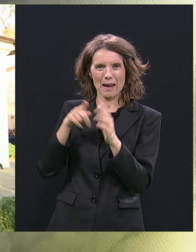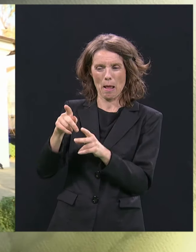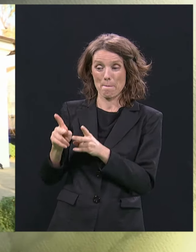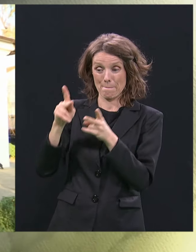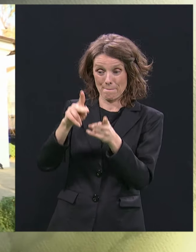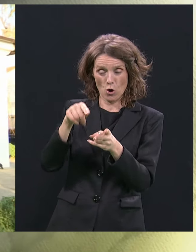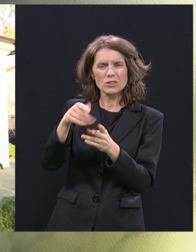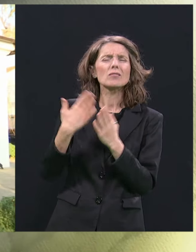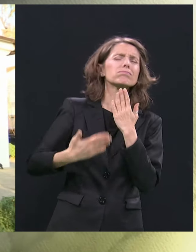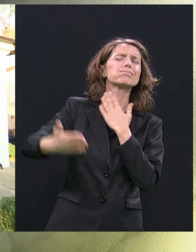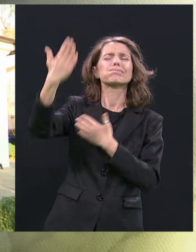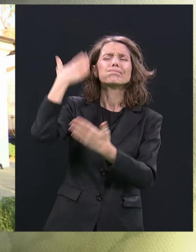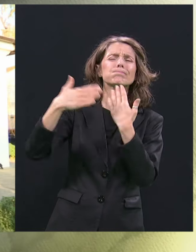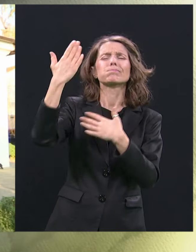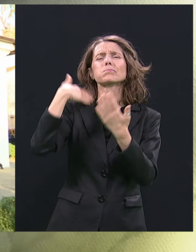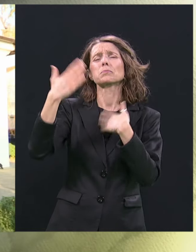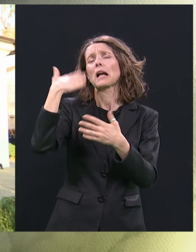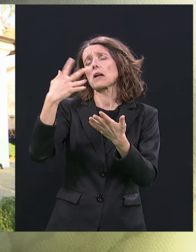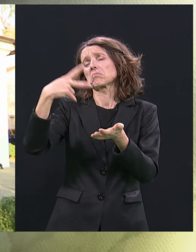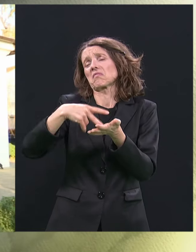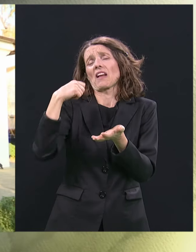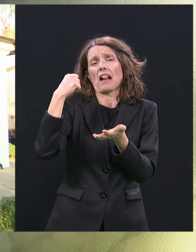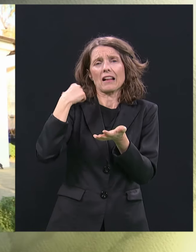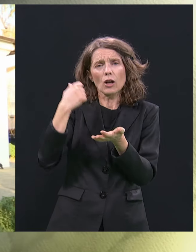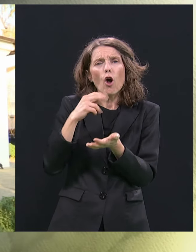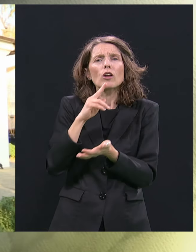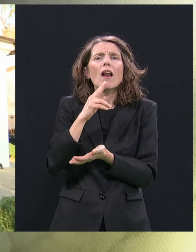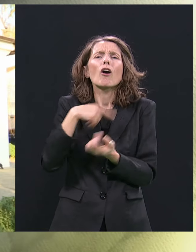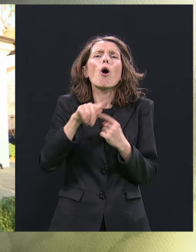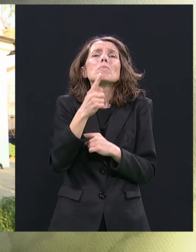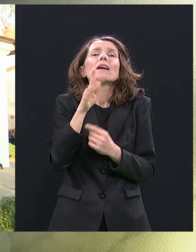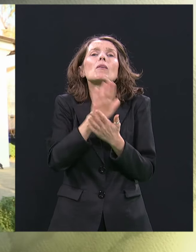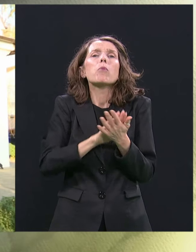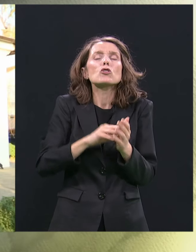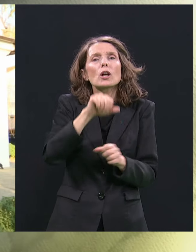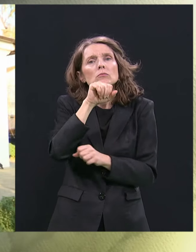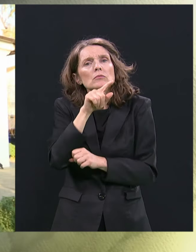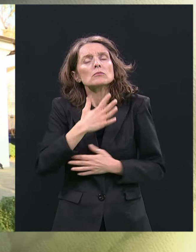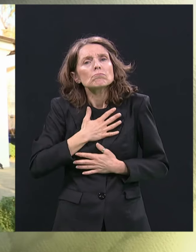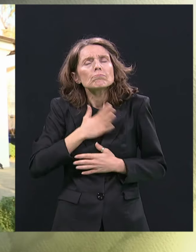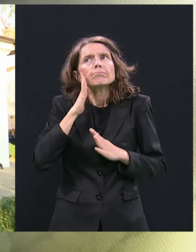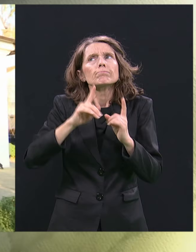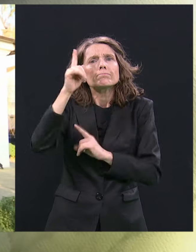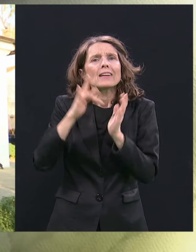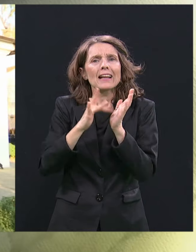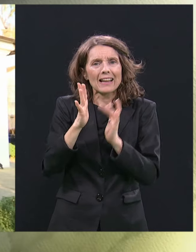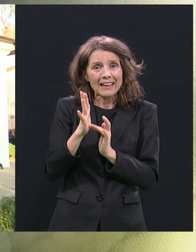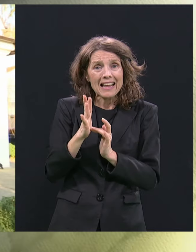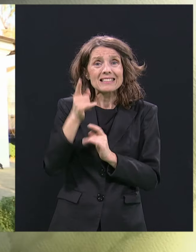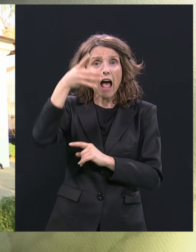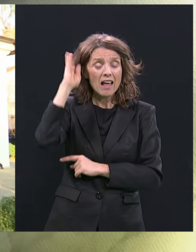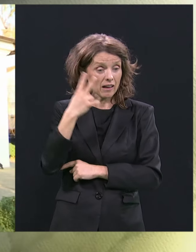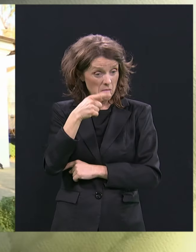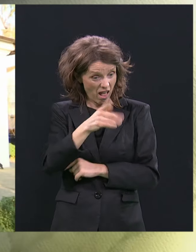hrišćani. Bili su naterivani da prinesu žrtvu rimskim bogovima. Oni